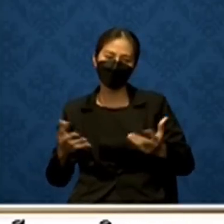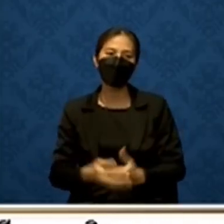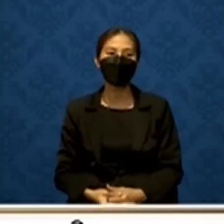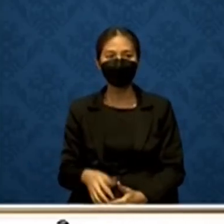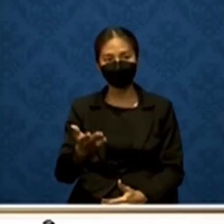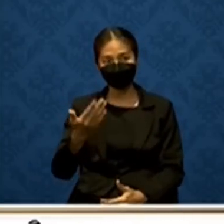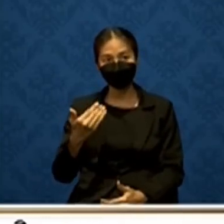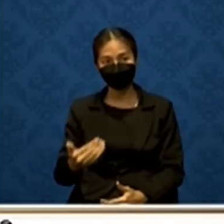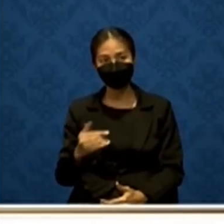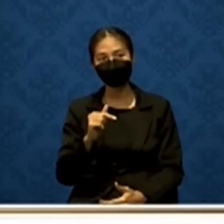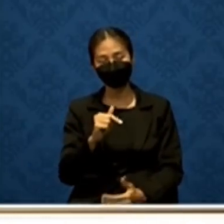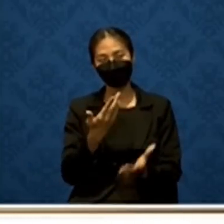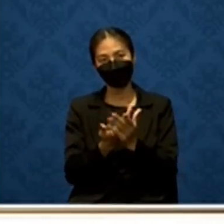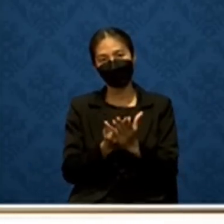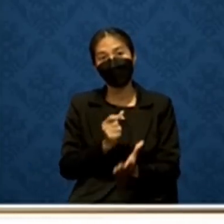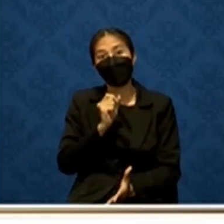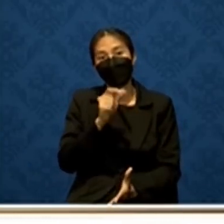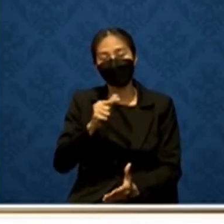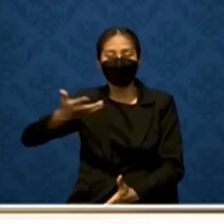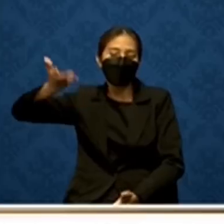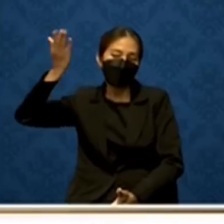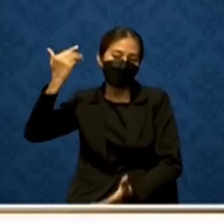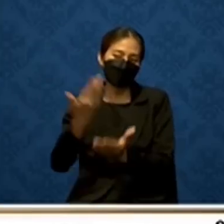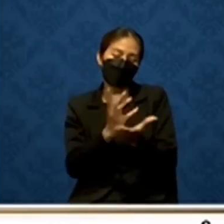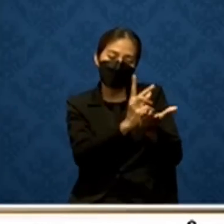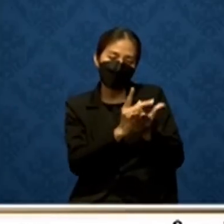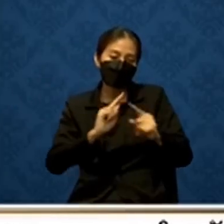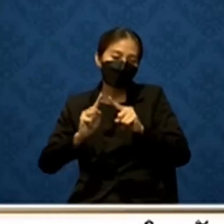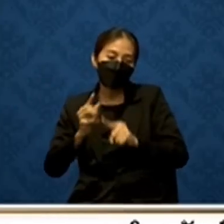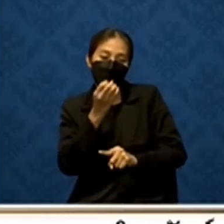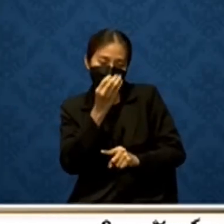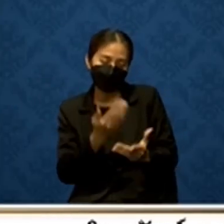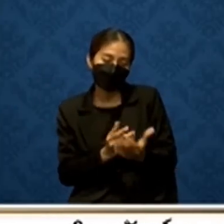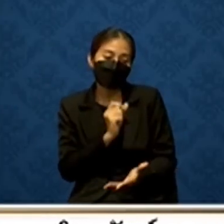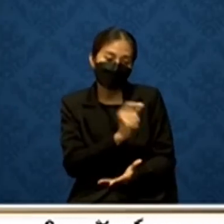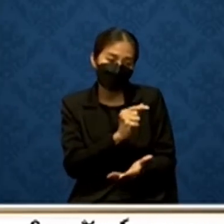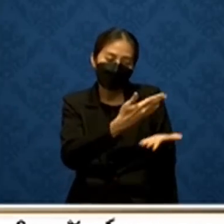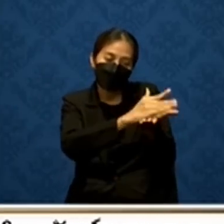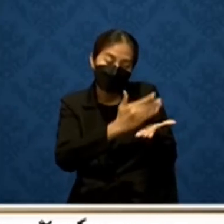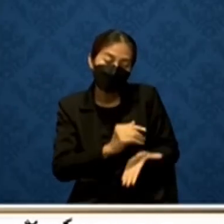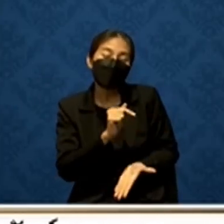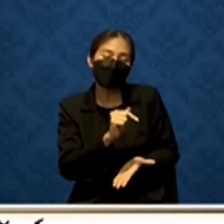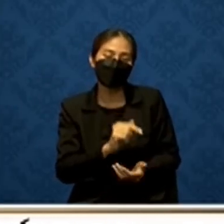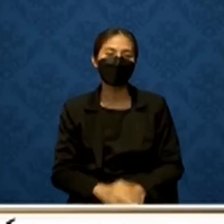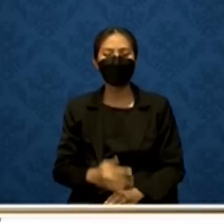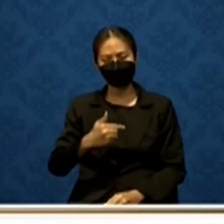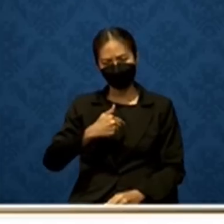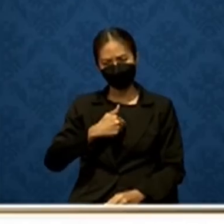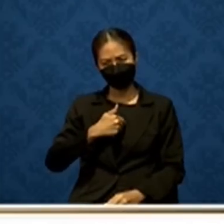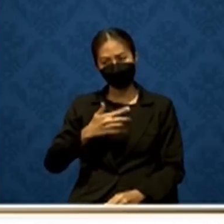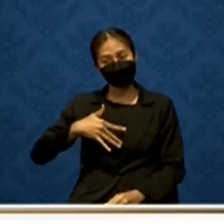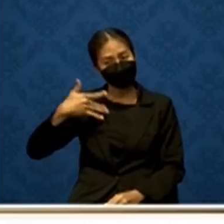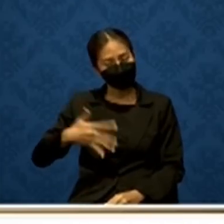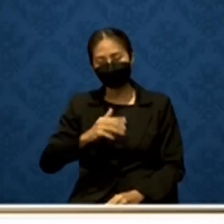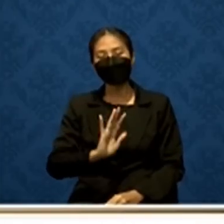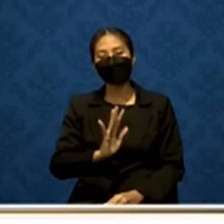ะนี่ กับดอกเบี้ยของการกู้ในอดีที่ผ่านมาอัี้ผมไมได้ติดใจครั ผมไม่ได้คิดวาการกู้จะเปน